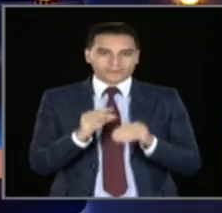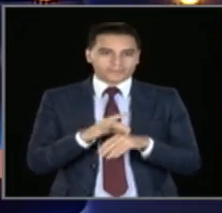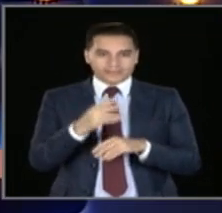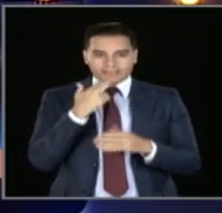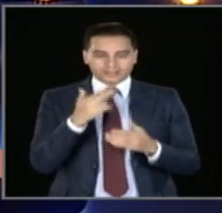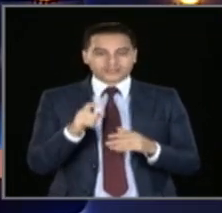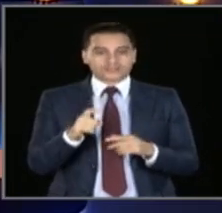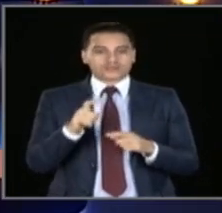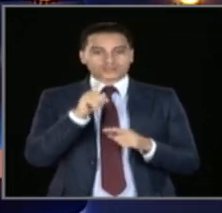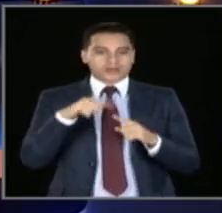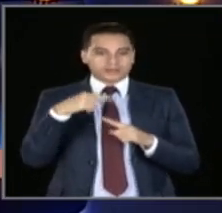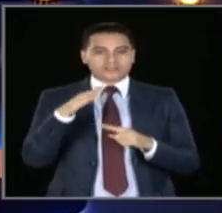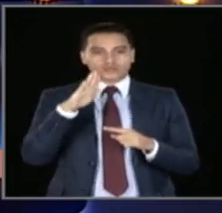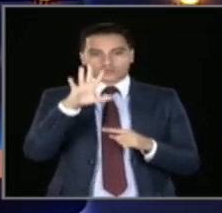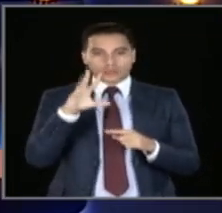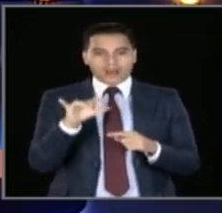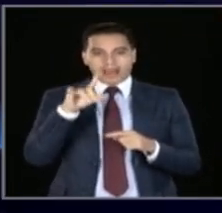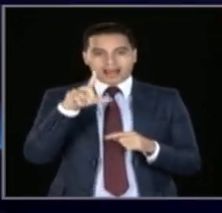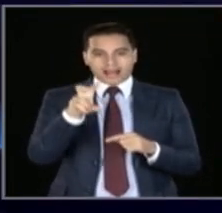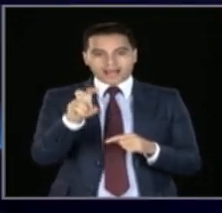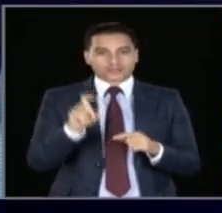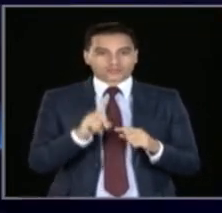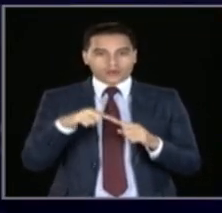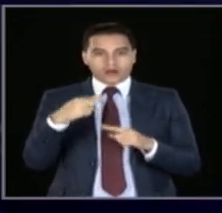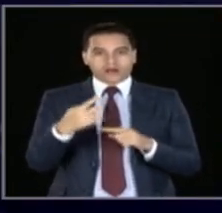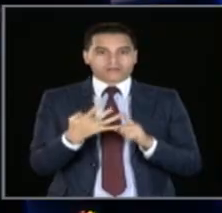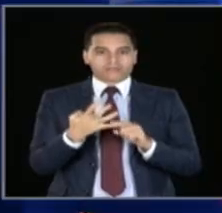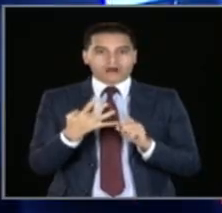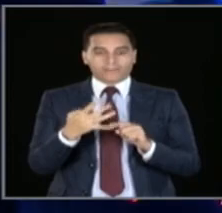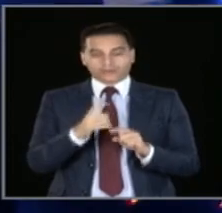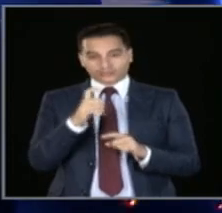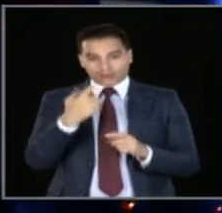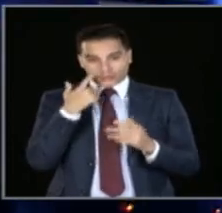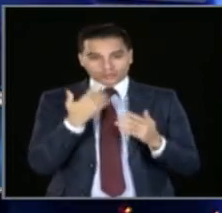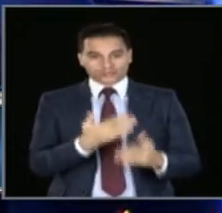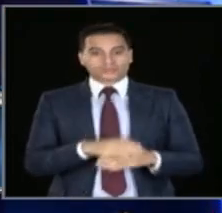سهيله السؤال اللي جاي لك السؤال الرابع